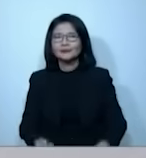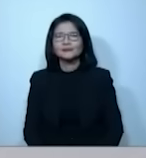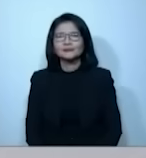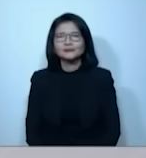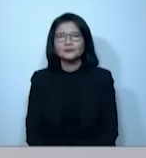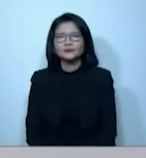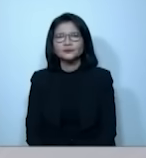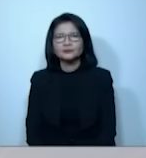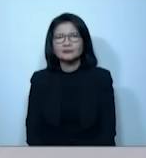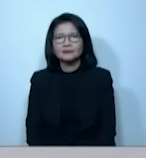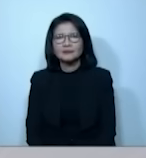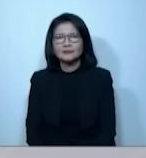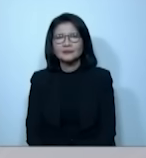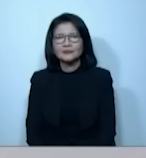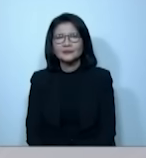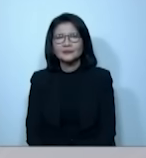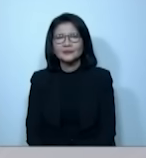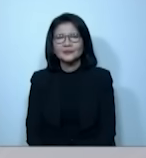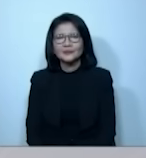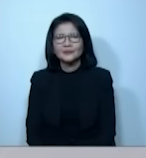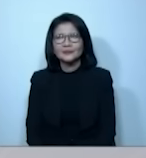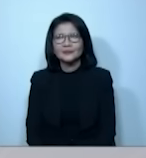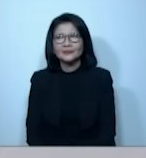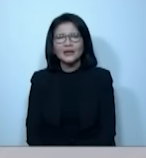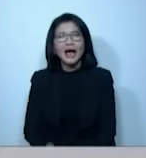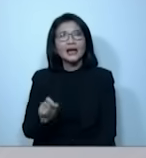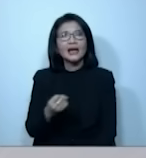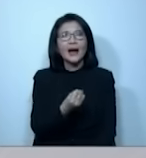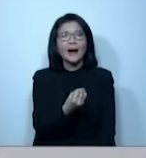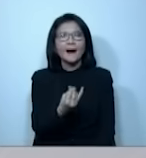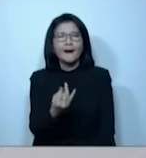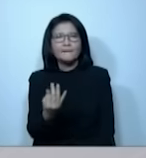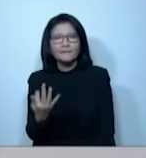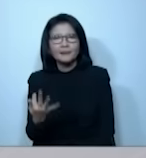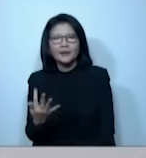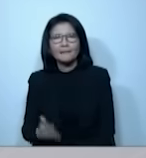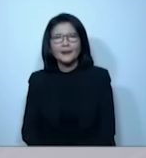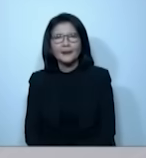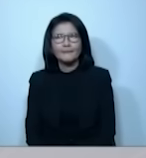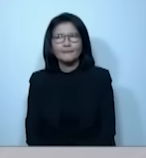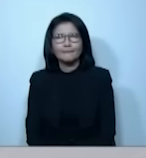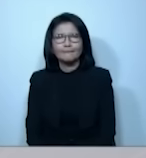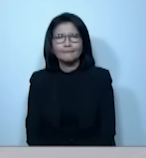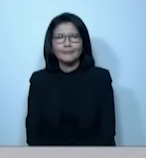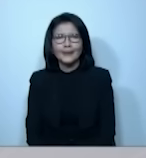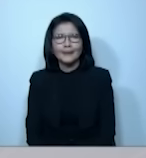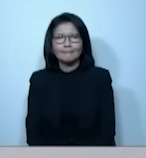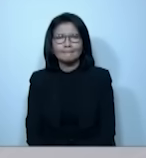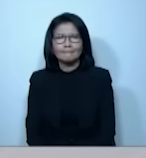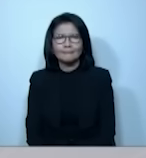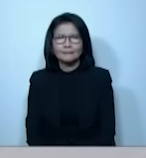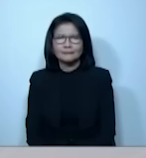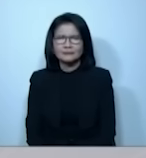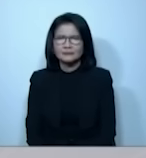itu ada beberapa segi perspektif ya jadi ee